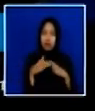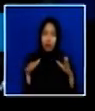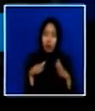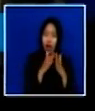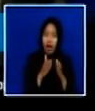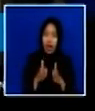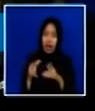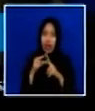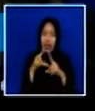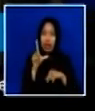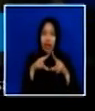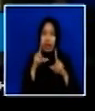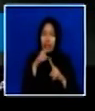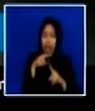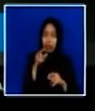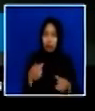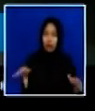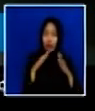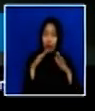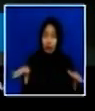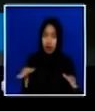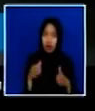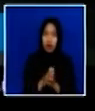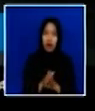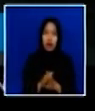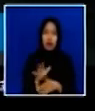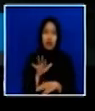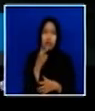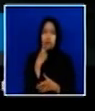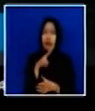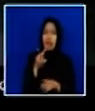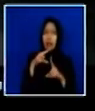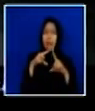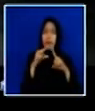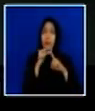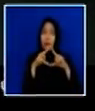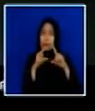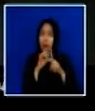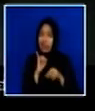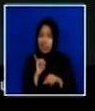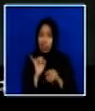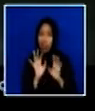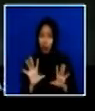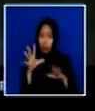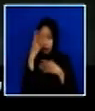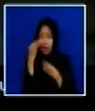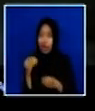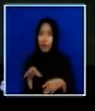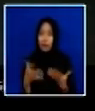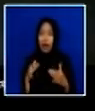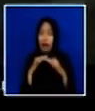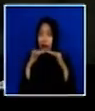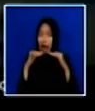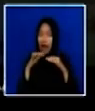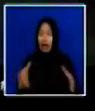Sejumlah warga lainnya hanya bisa memantau tanaman padi mereka yang terendam banjir mereka berharap air segera surut agar padi